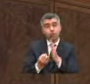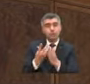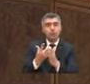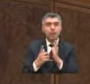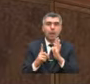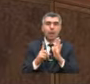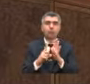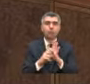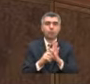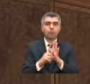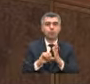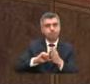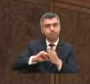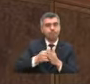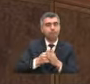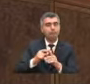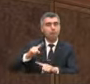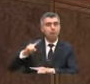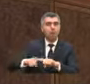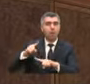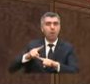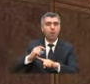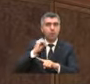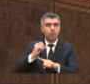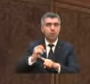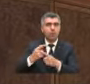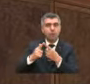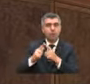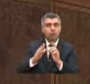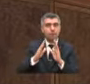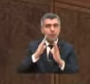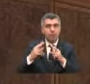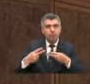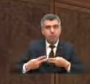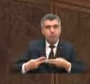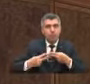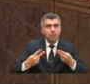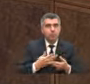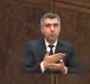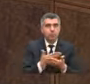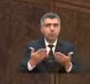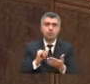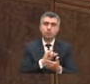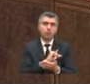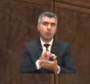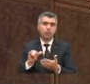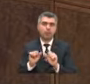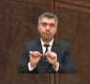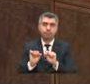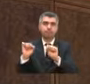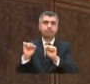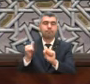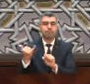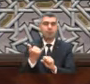التشريعي لتغطية هذه الفراغات ولتدقيق الأحكام والمقتضيات القانونية للتصدي لهذه الظواهر. شكرا سيد